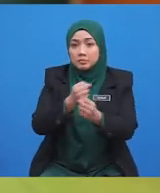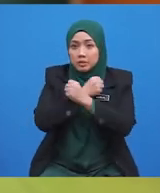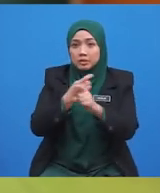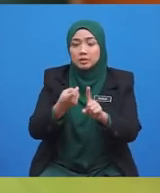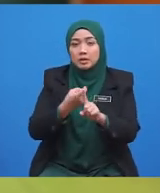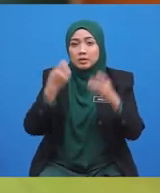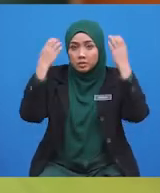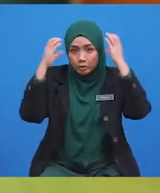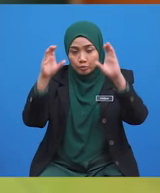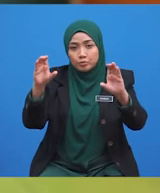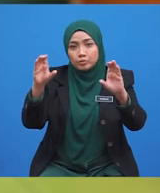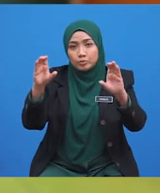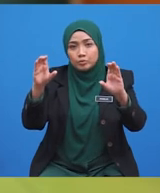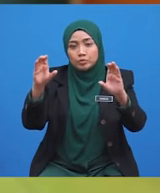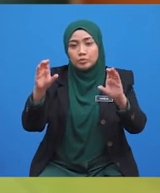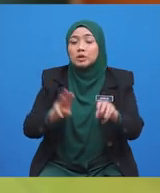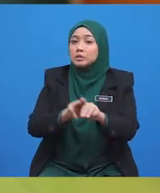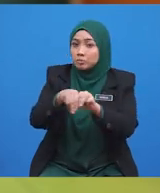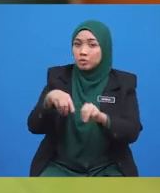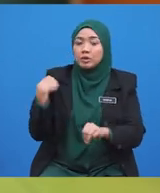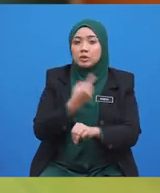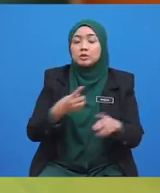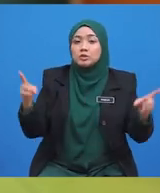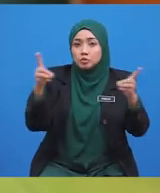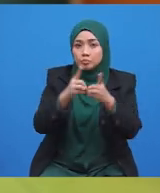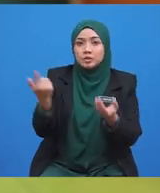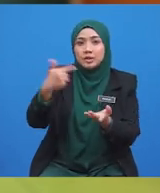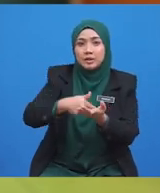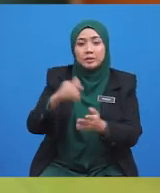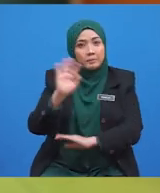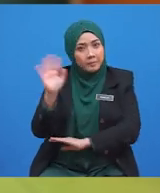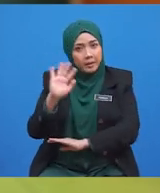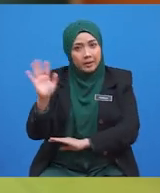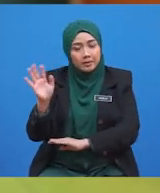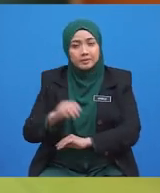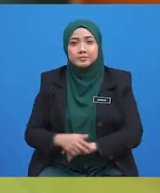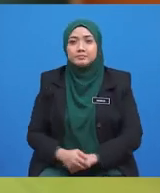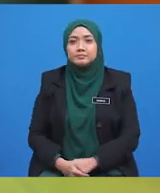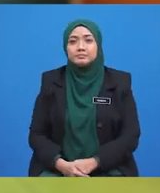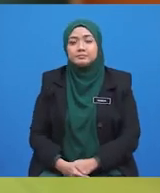Cikgu Azizul. Semoga kita berjumpa lagi. Bye-bye.